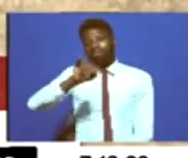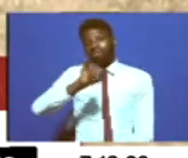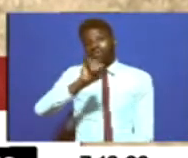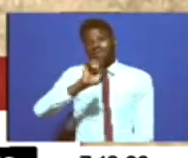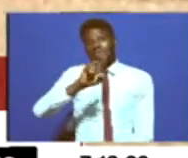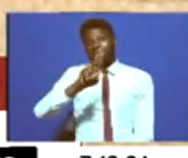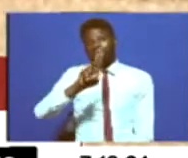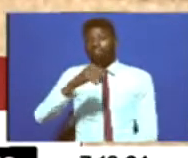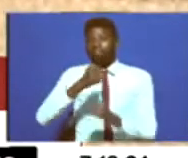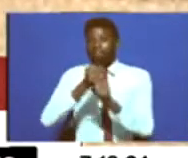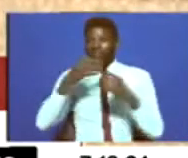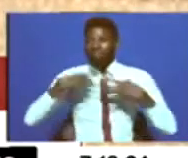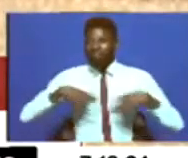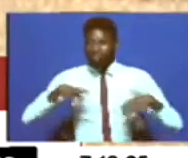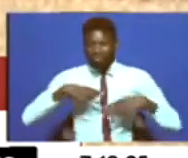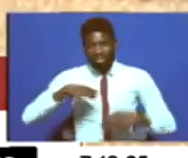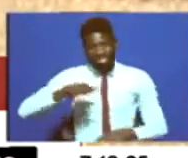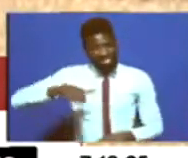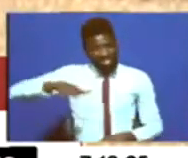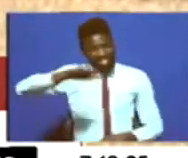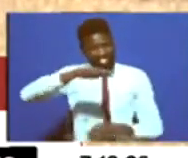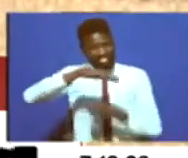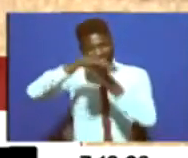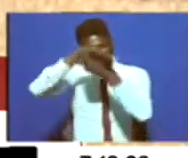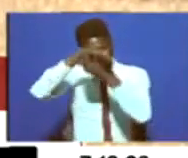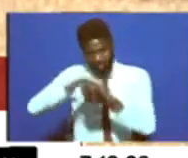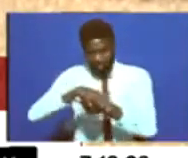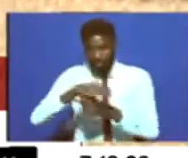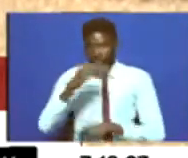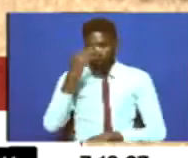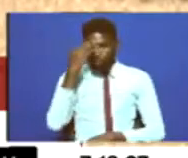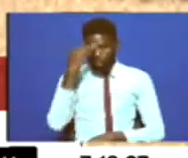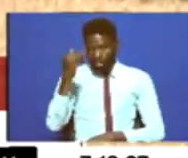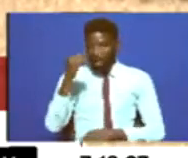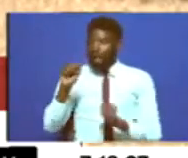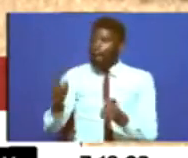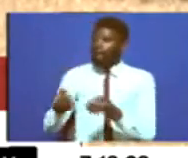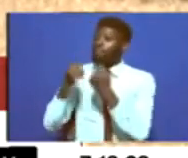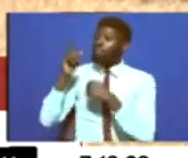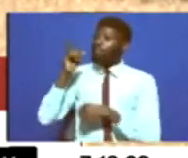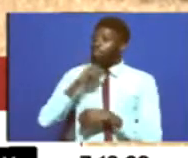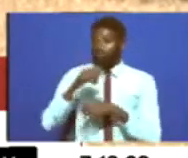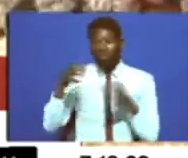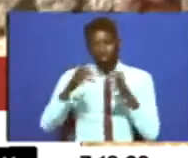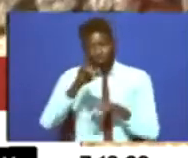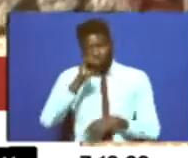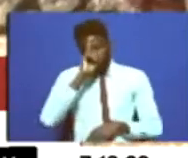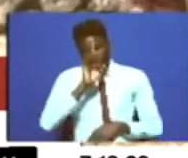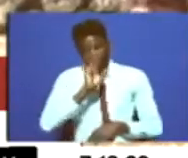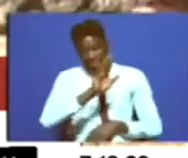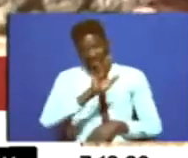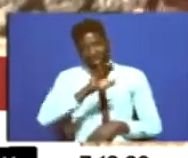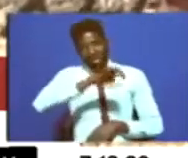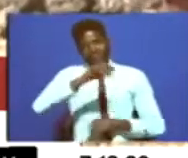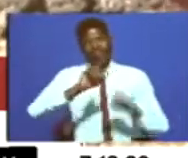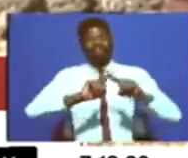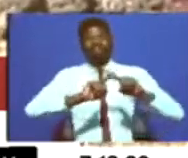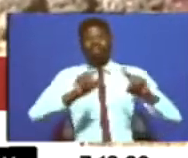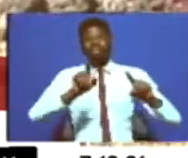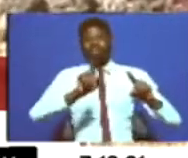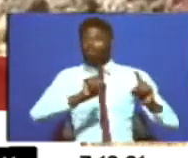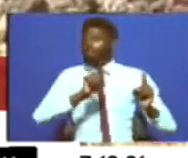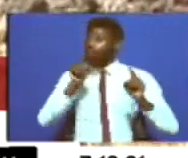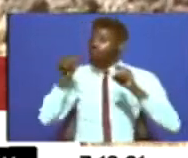kwa wakazi wa eneo hilo. Hii ni baada ya kusemekana kuwa maafisa wa polisi kutoka kaunti tofauti walivuka na